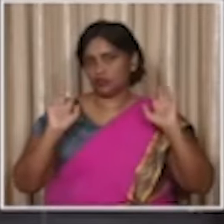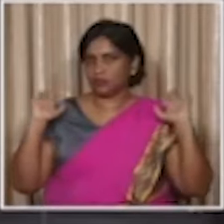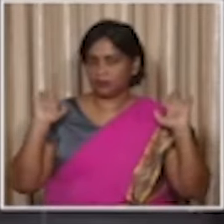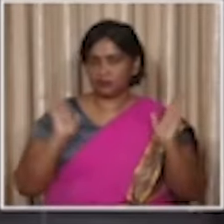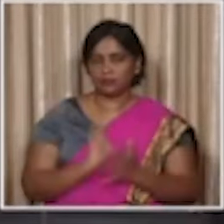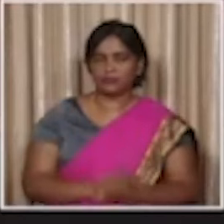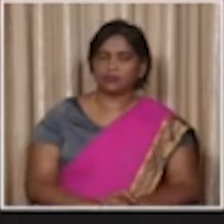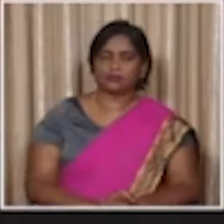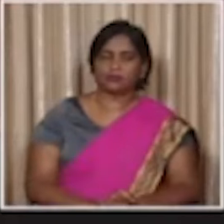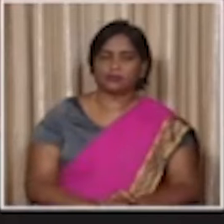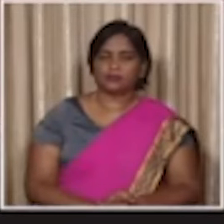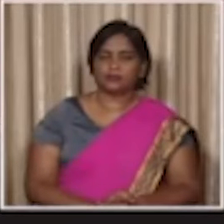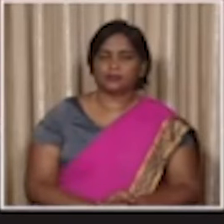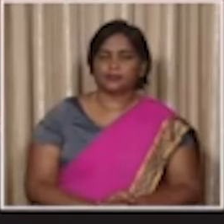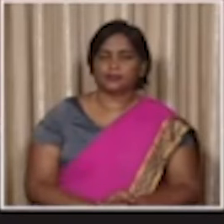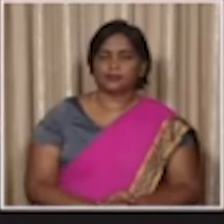කරලා.